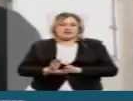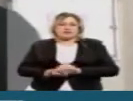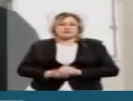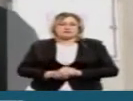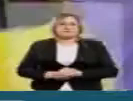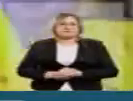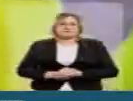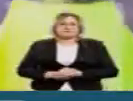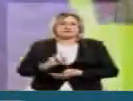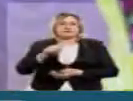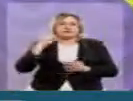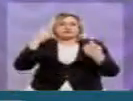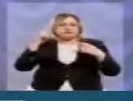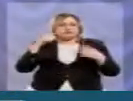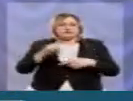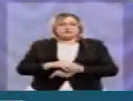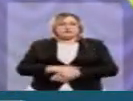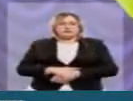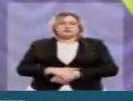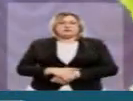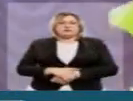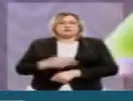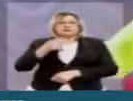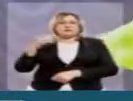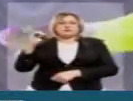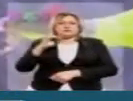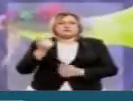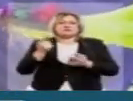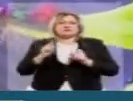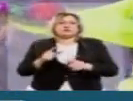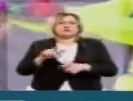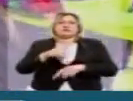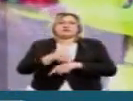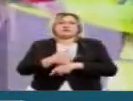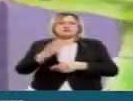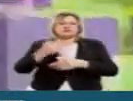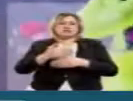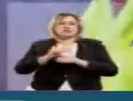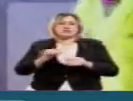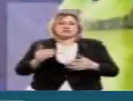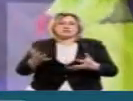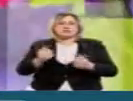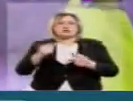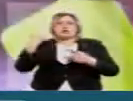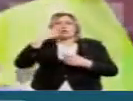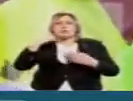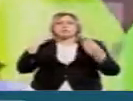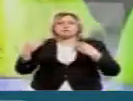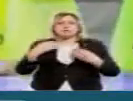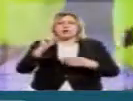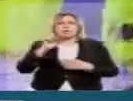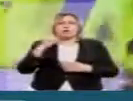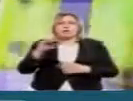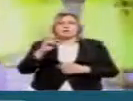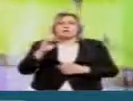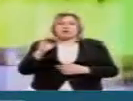бір түрткі болу. Фестивальге барлығы аудан қалалардан 10 театр, 19 хореографиялық топ қатысты. Үздік деп танылғандар түрлі аталым